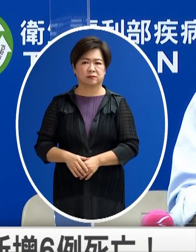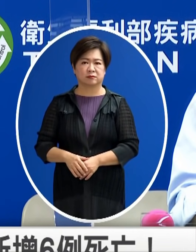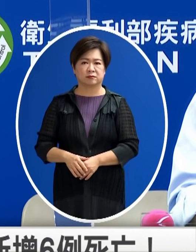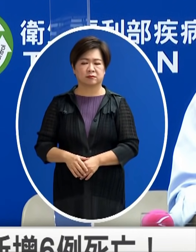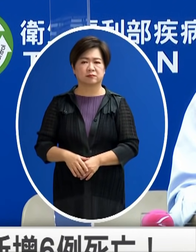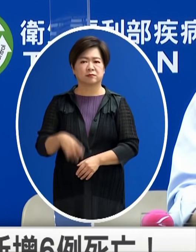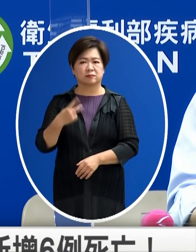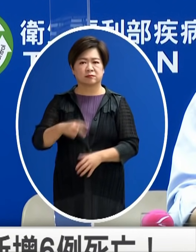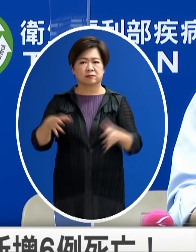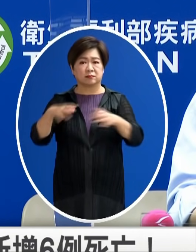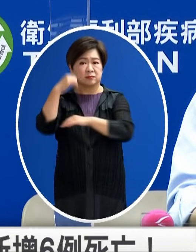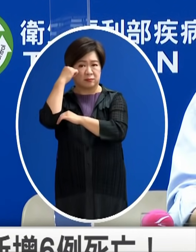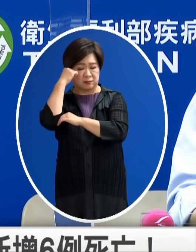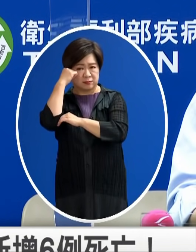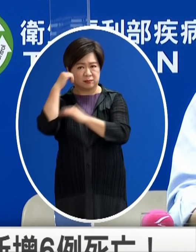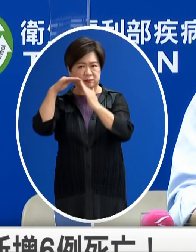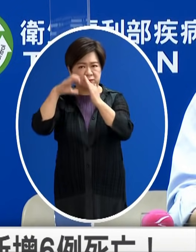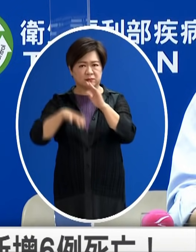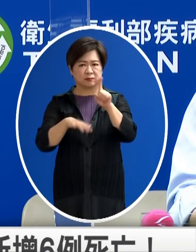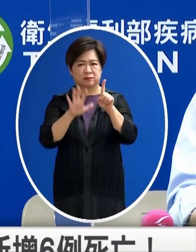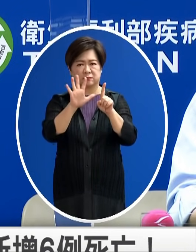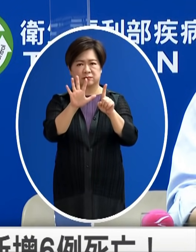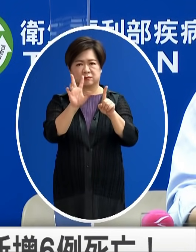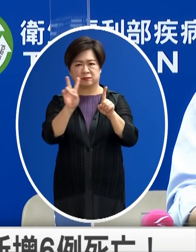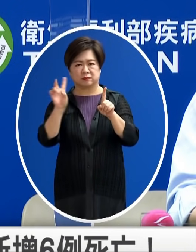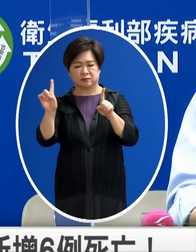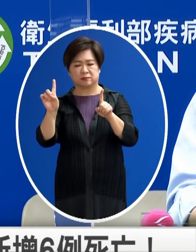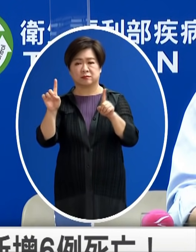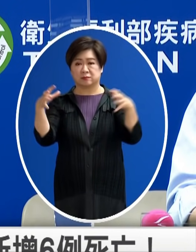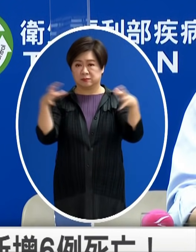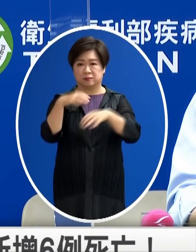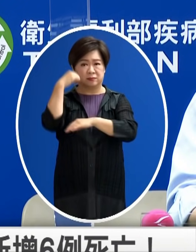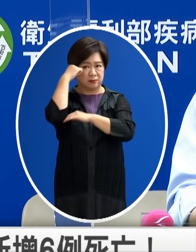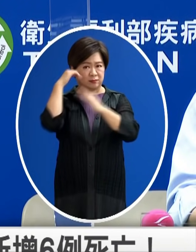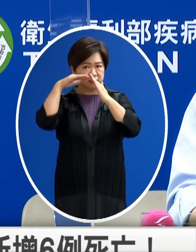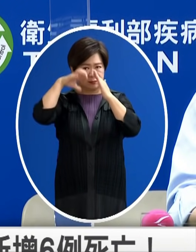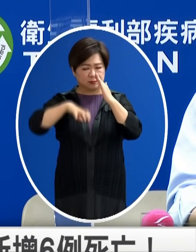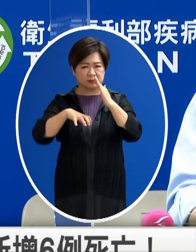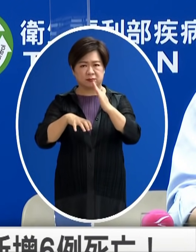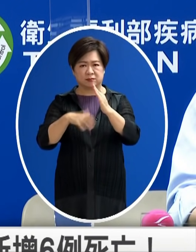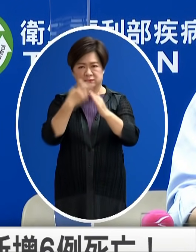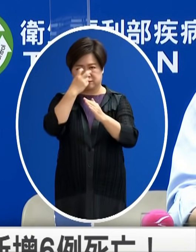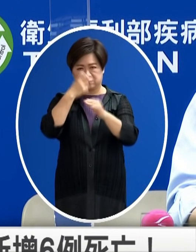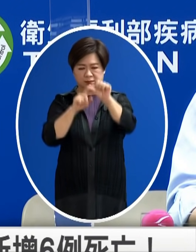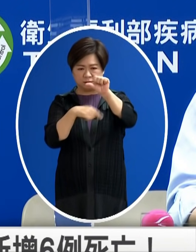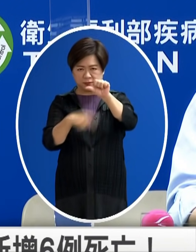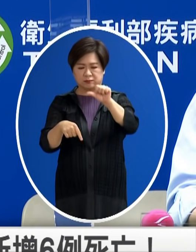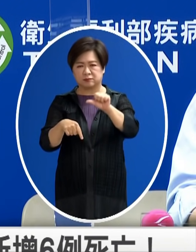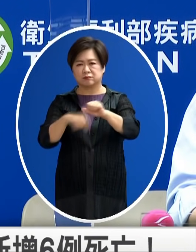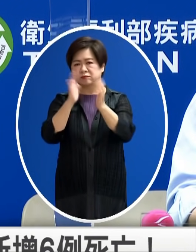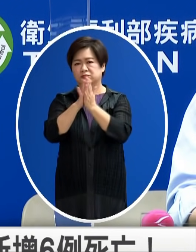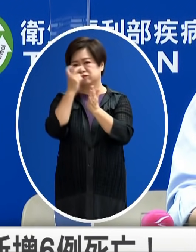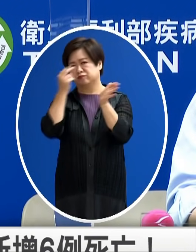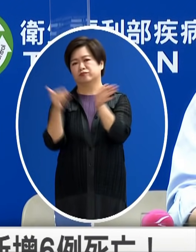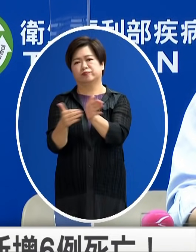然后在同住者指的是15221的同住者哈，那阴采五名，已采五名，